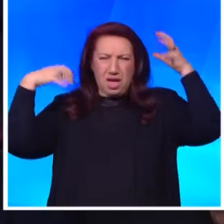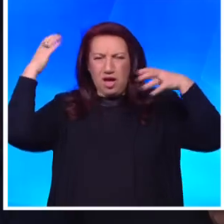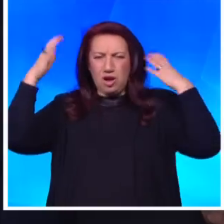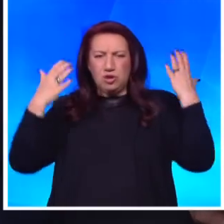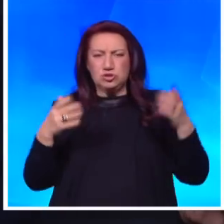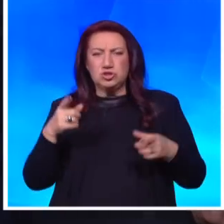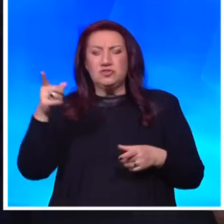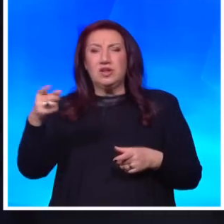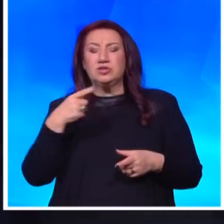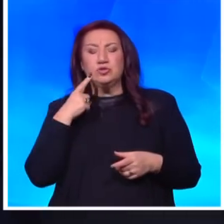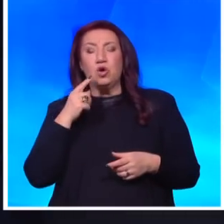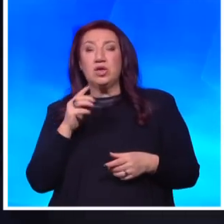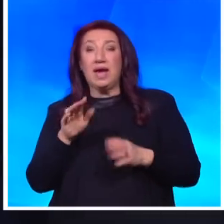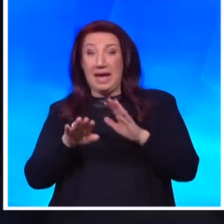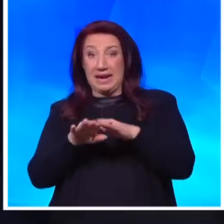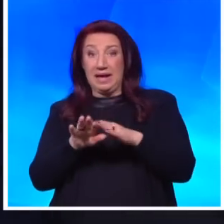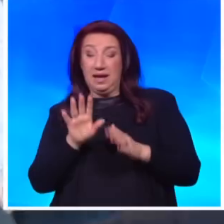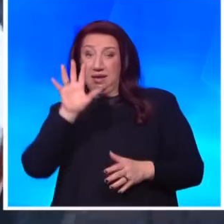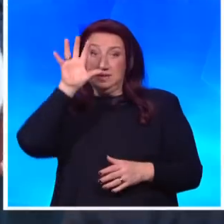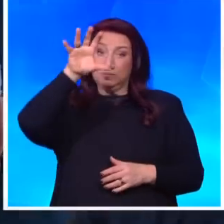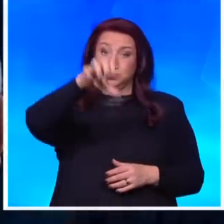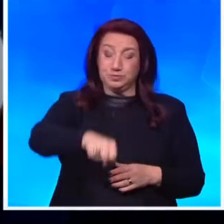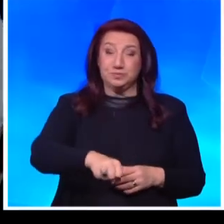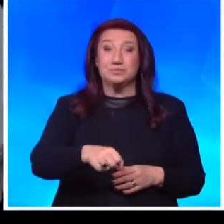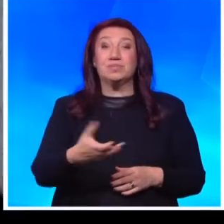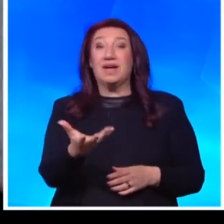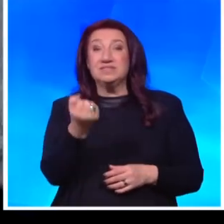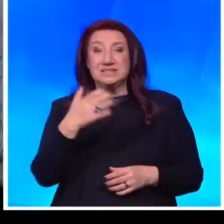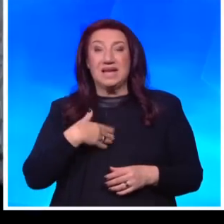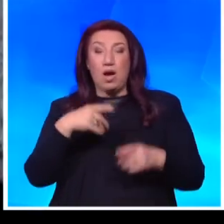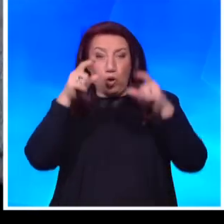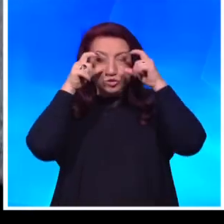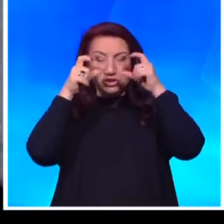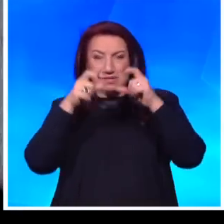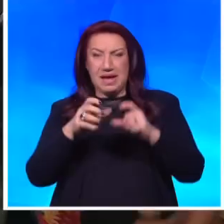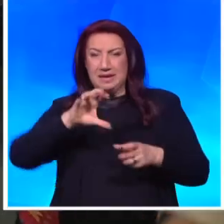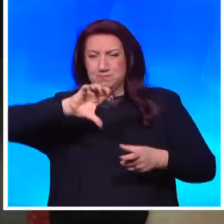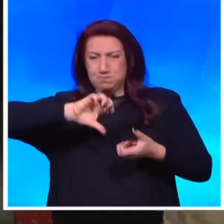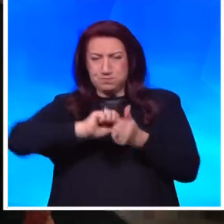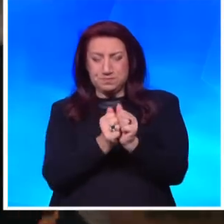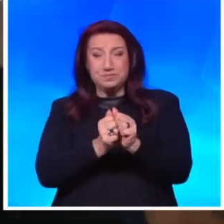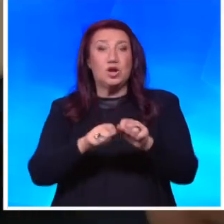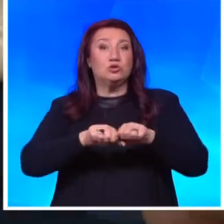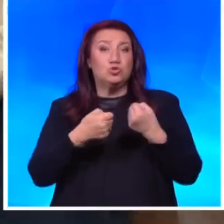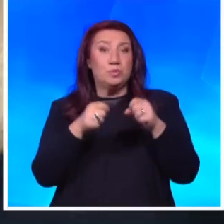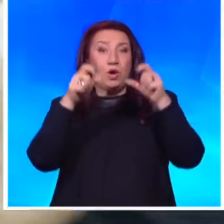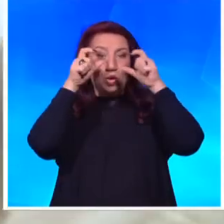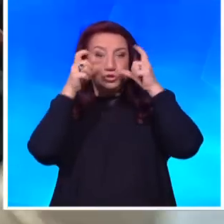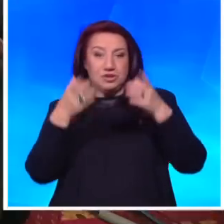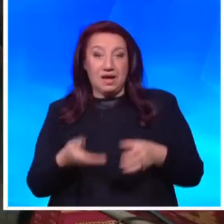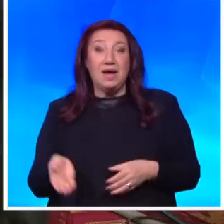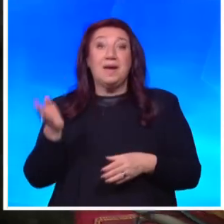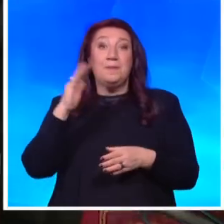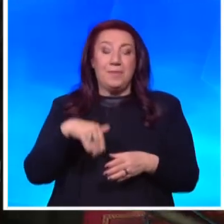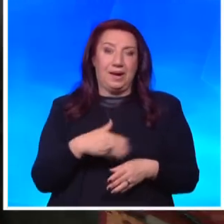се пресегна към главата ми, вземи очилата, свали ги от главата ми, стисна ги и счупи. И скандалът пак започна. От